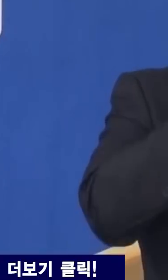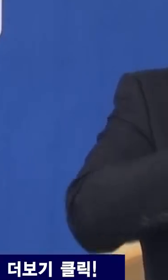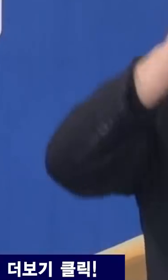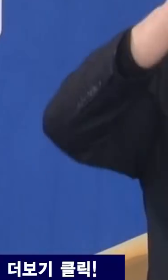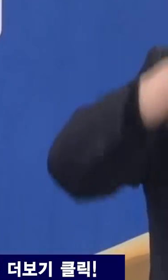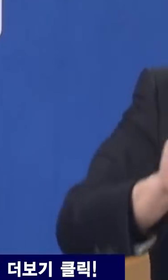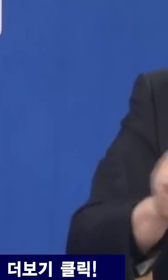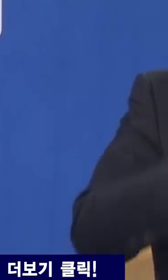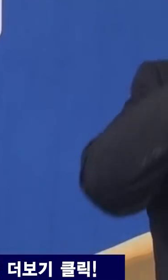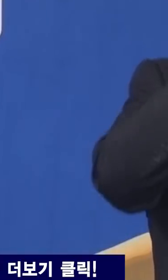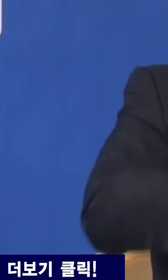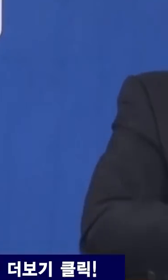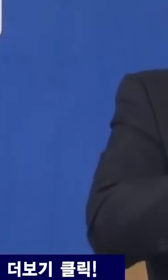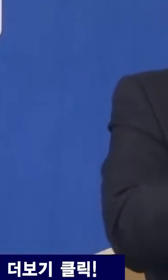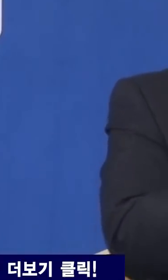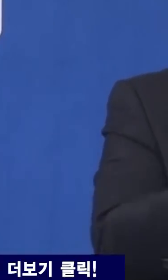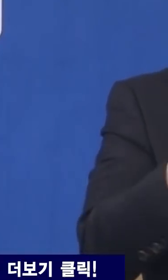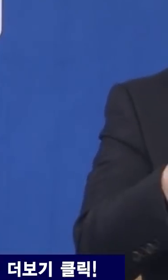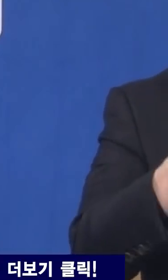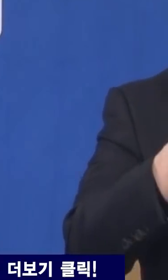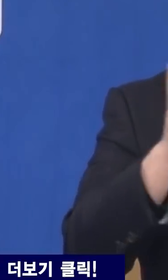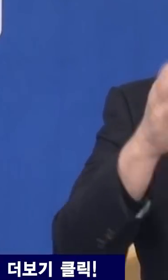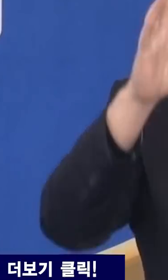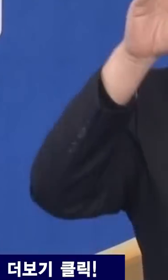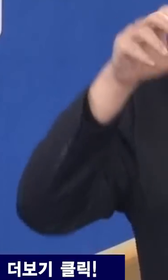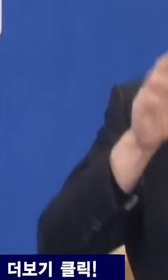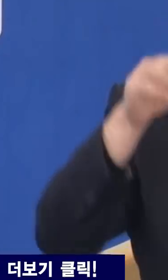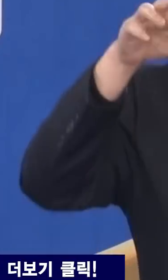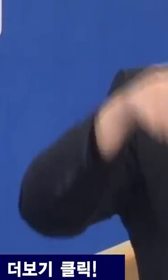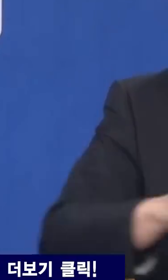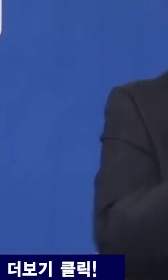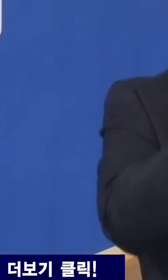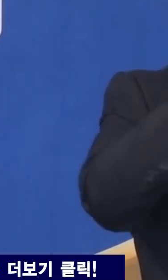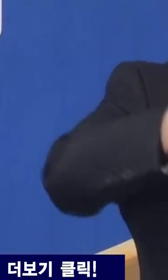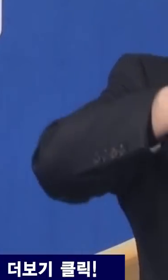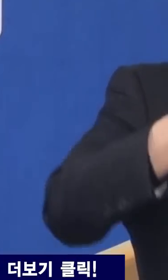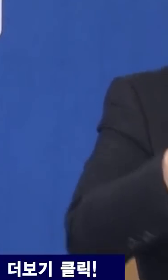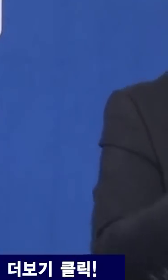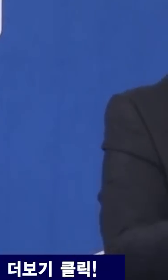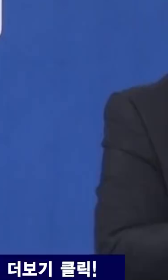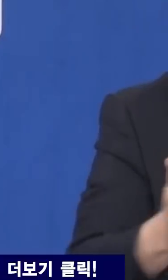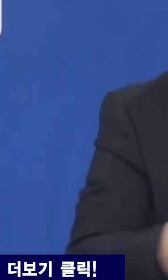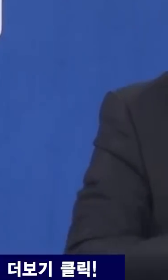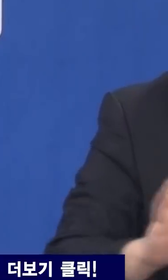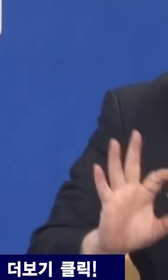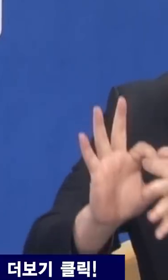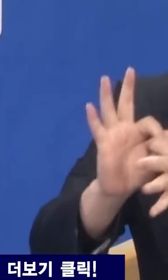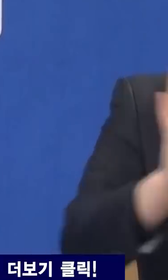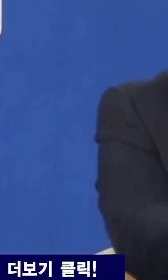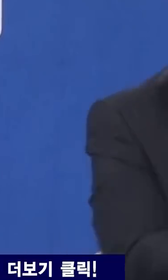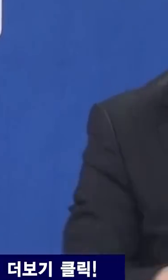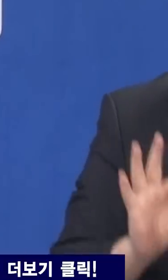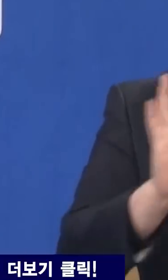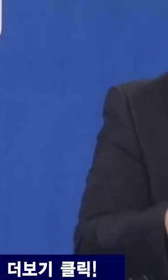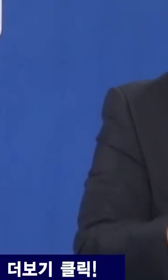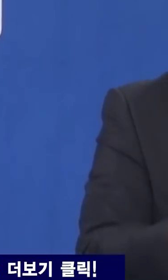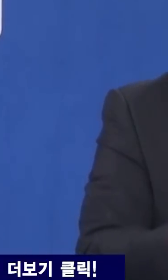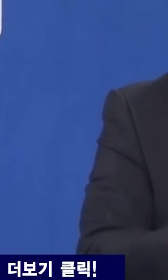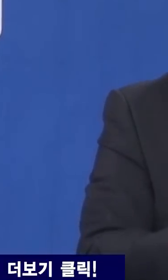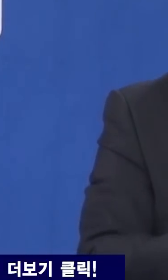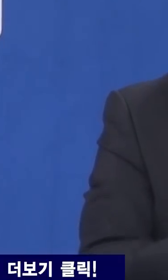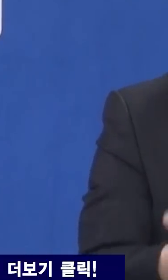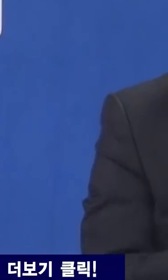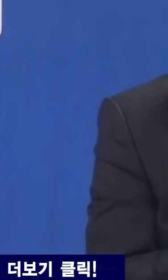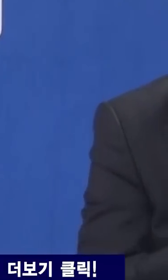핵심은 윤석열, 김만배, 박영수, 곽상도까지 검찰 라인으로 이어지는 어두운